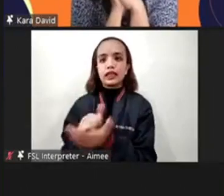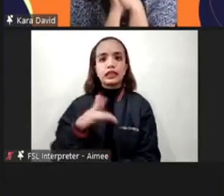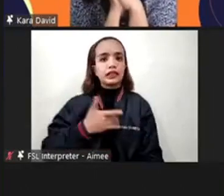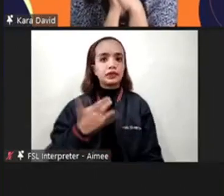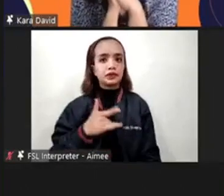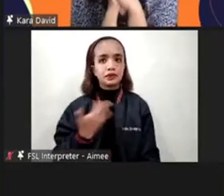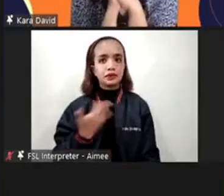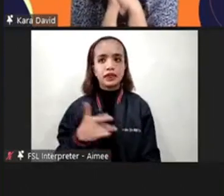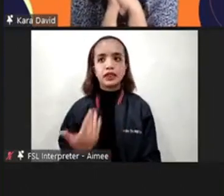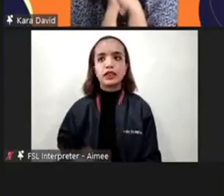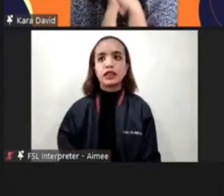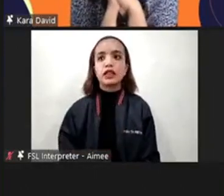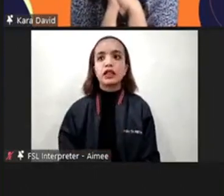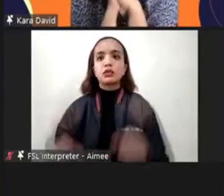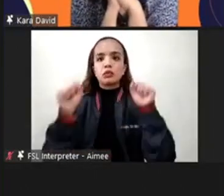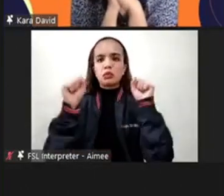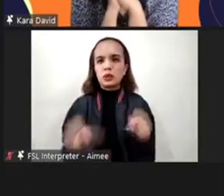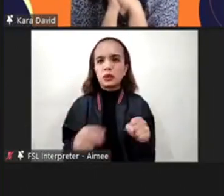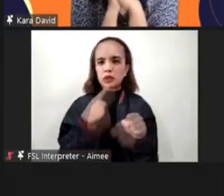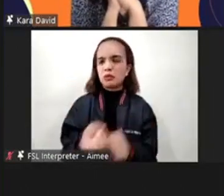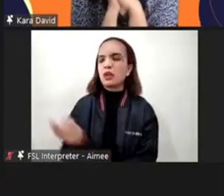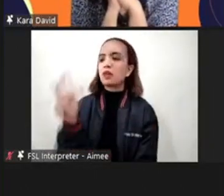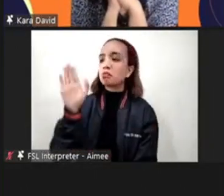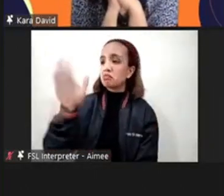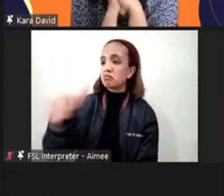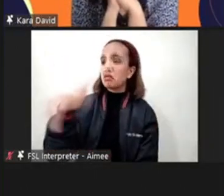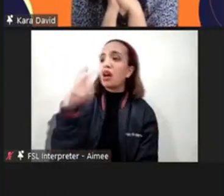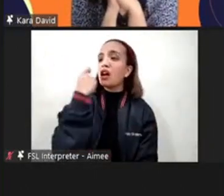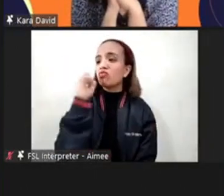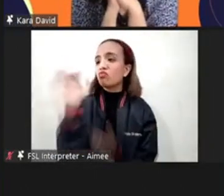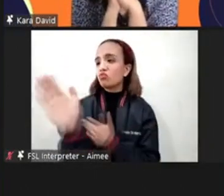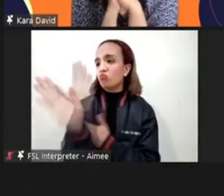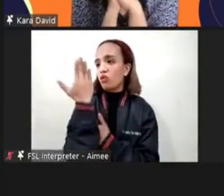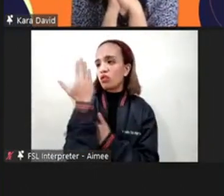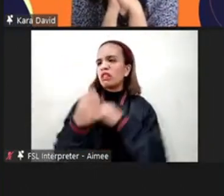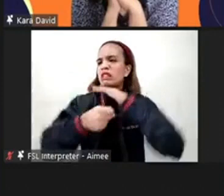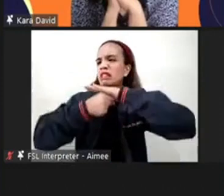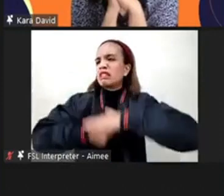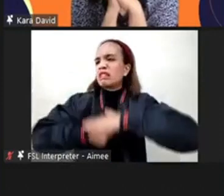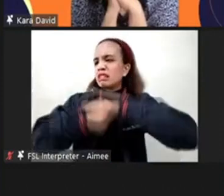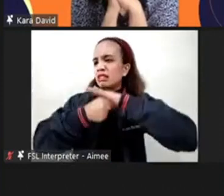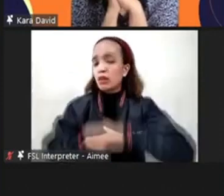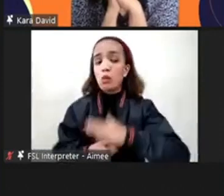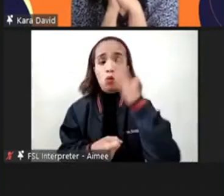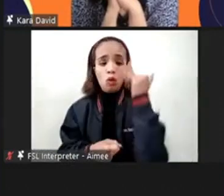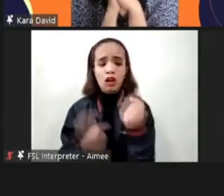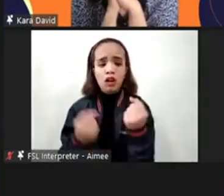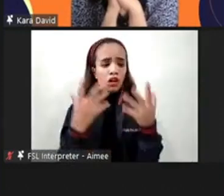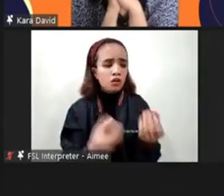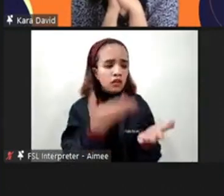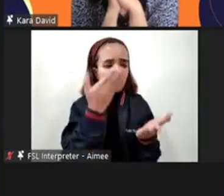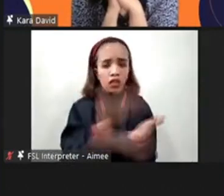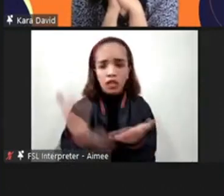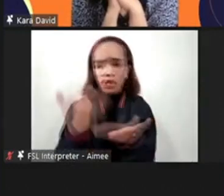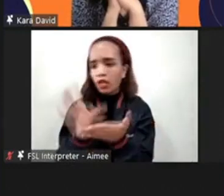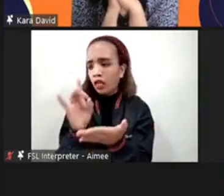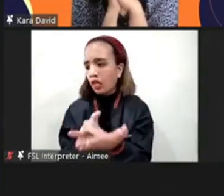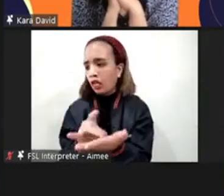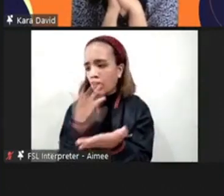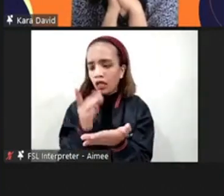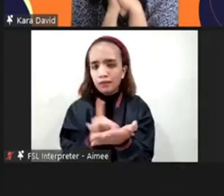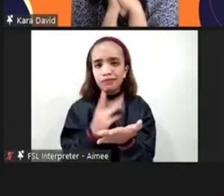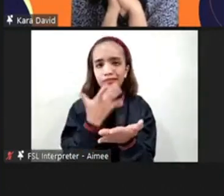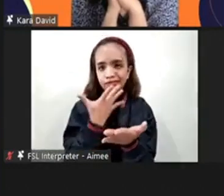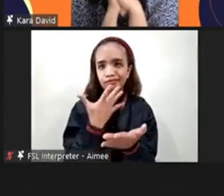So pwede ko sabihin, alam mo, na-stress ako kanina umaga kasi naghahanap kami ng gamot, na wala kami mahanap na gamot. It's actually okay also